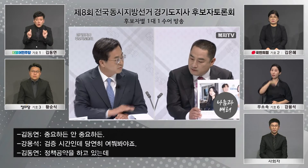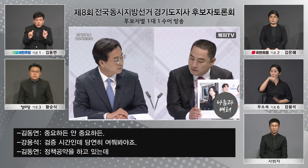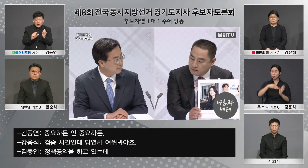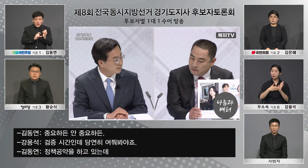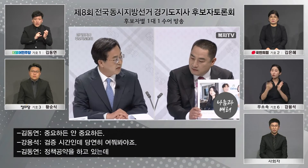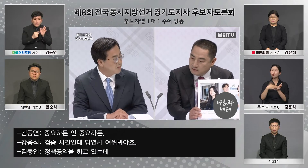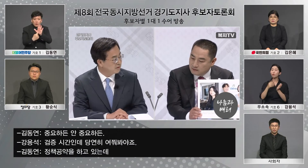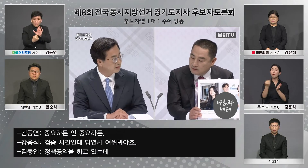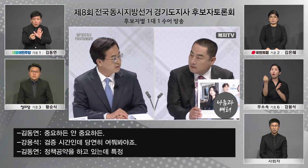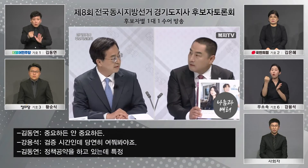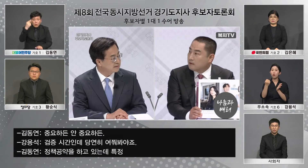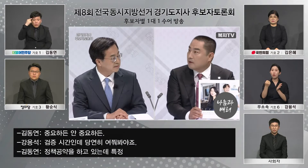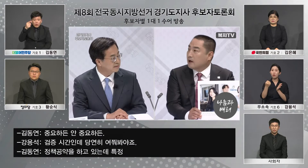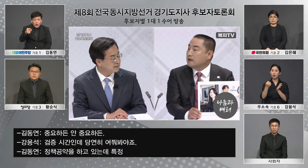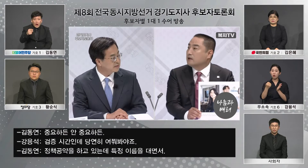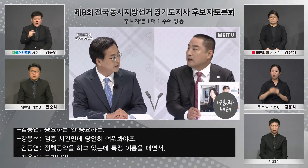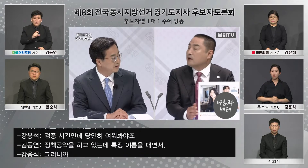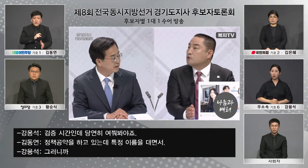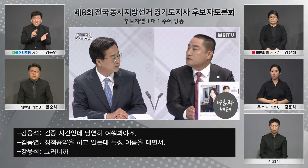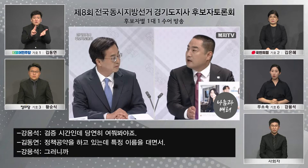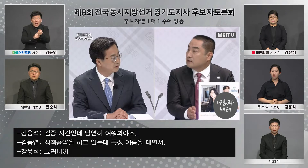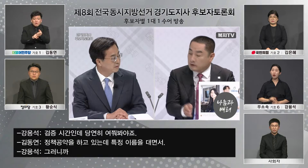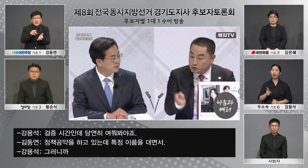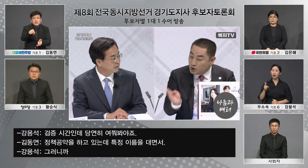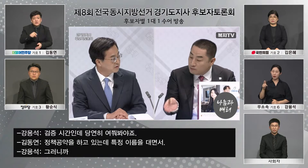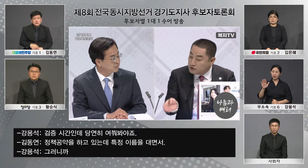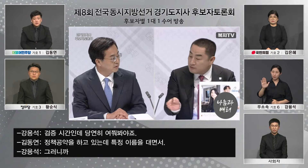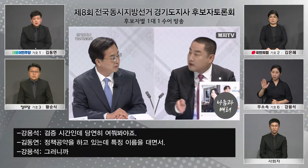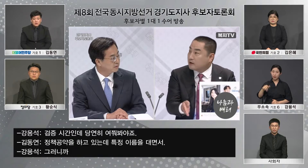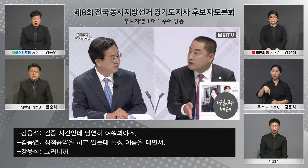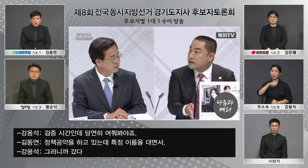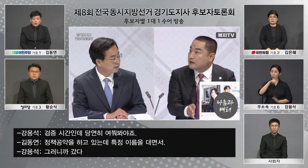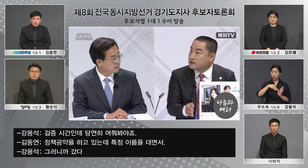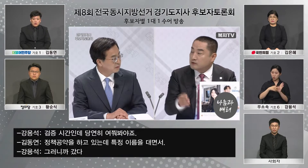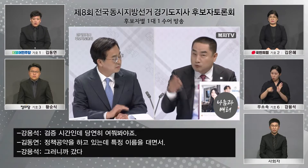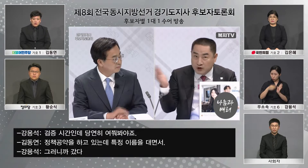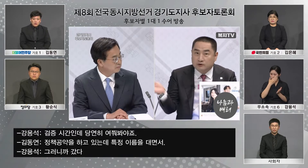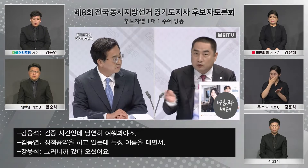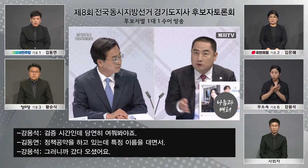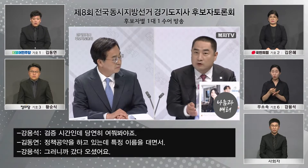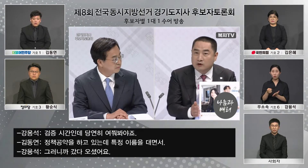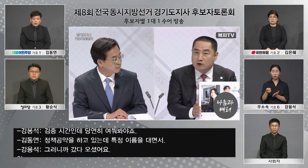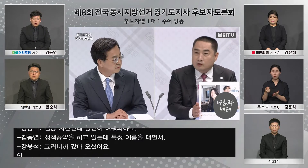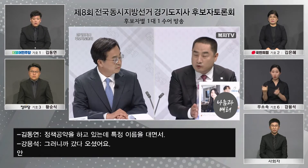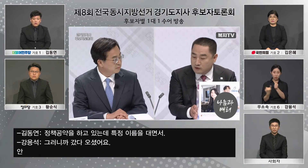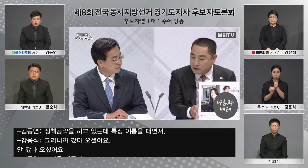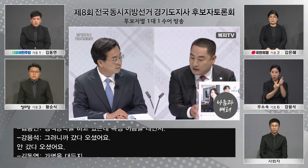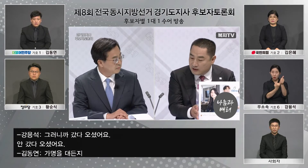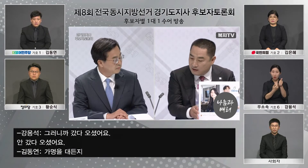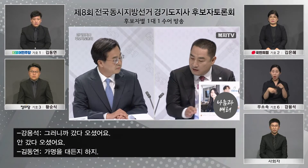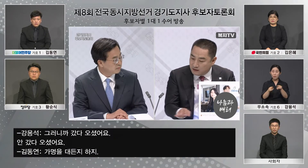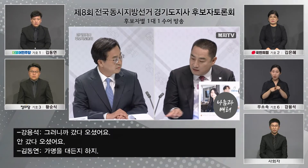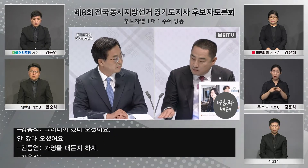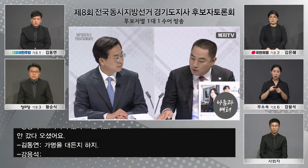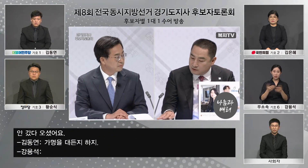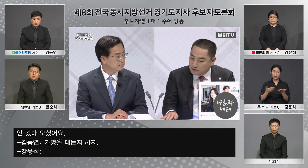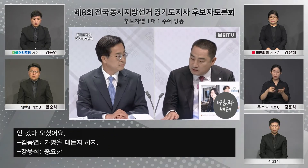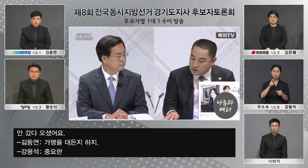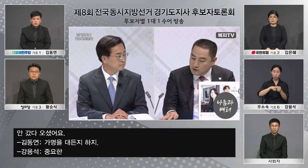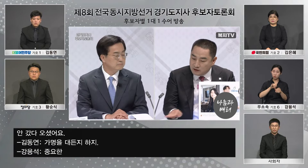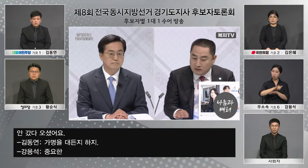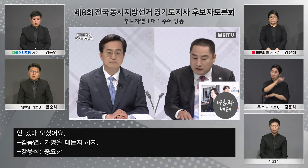뭐 저 가명을 대든지 하지. 아니 사실 갔다 인터뷰- 오셨어요? 안 갔다 오셨어요? 중요한 문제입니다. 굉장히. 지금 뒤에서도 또 여쭤볼 거니까